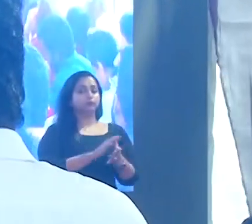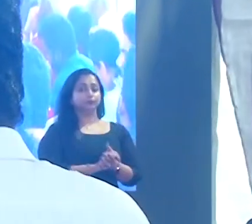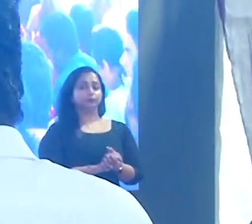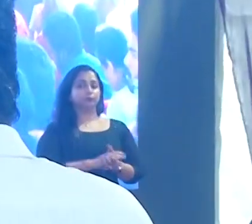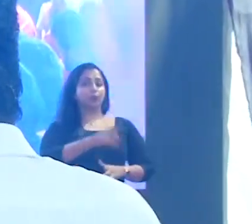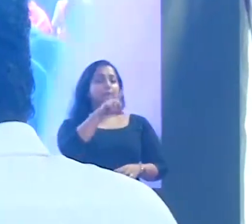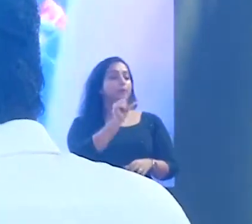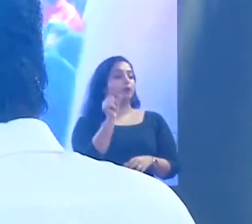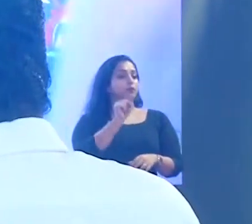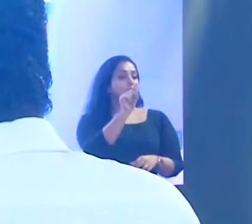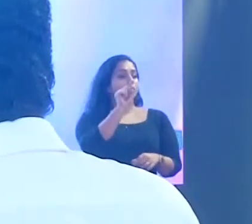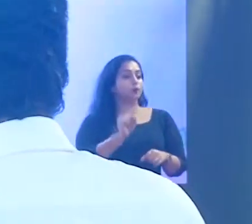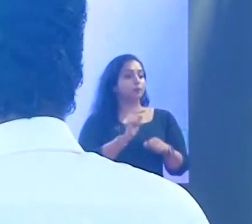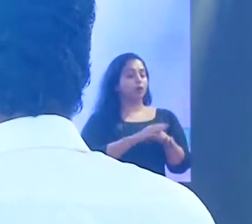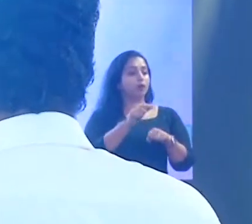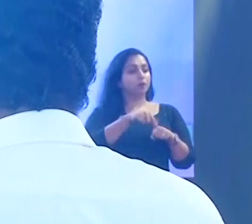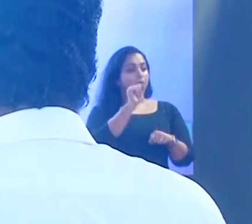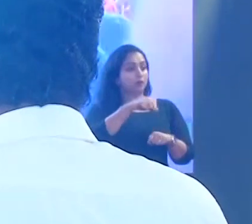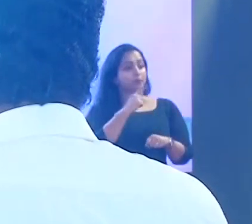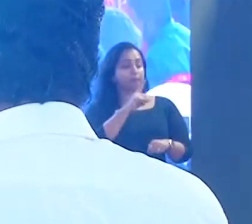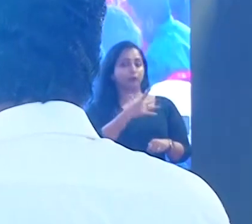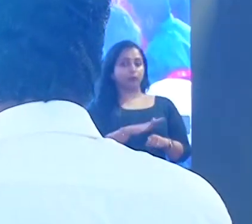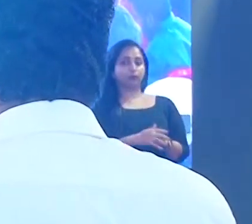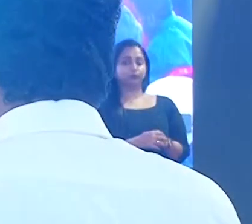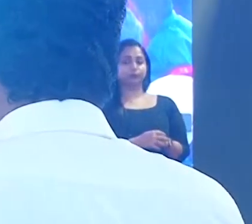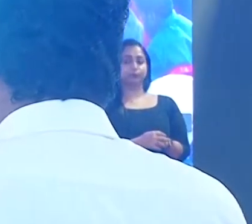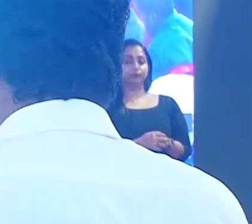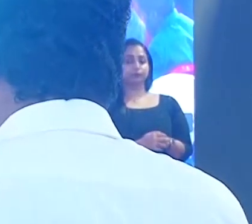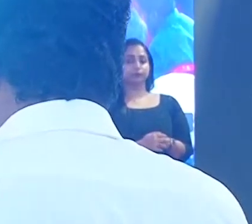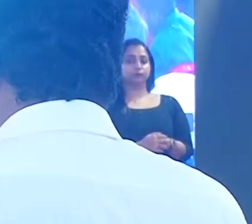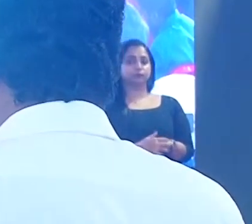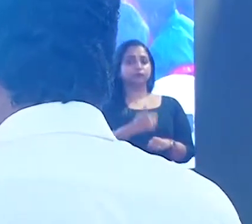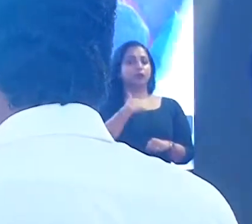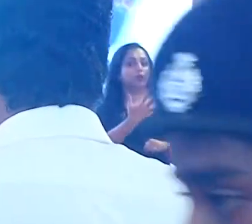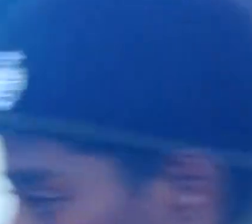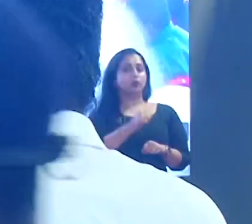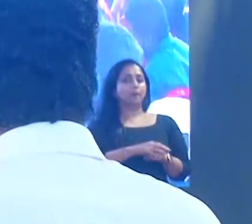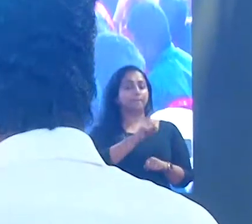10% ജനസംഖ്യാ ശതമാനത്തിൽ ഫണ്ട് വിചരണം നടത്തുന്നത്. ഞങ്ങൾക്ക് കിട്ടിയത്